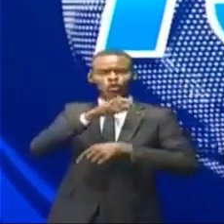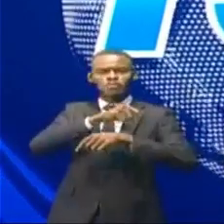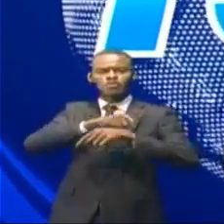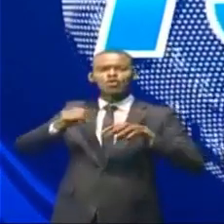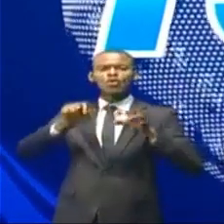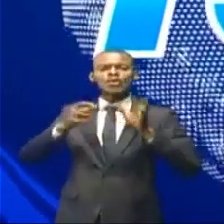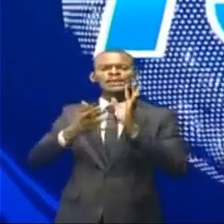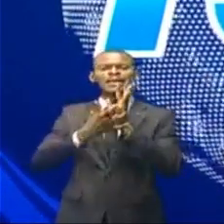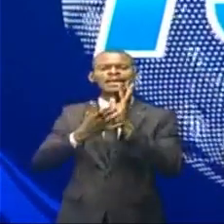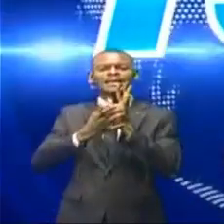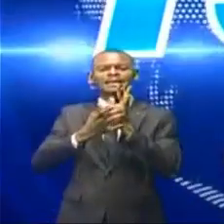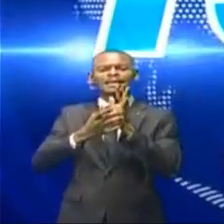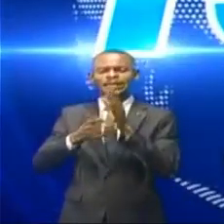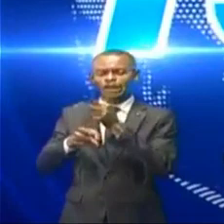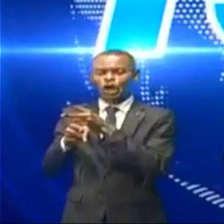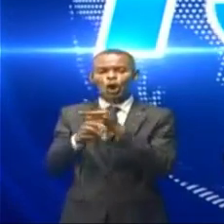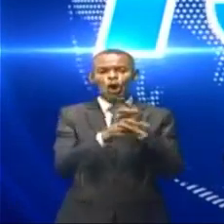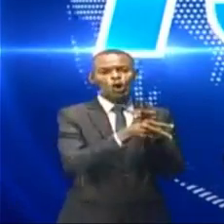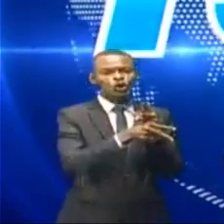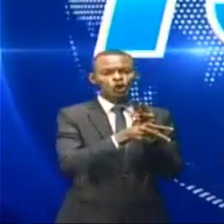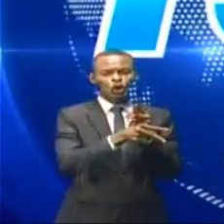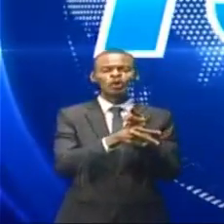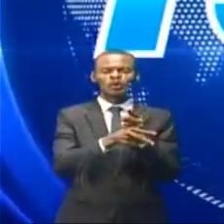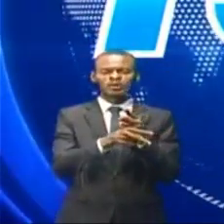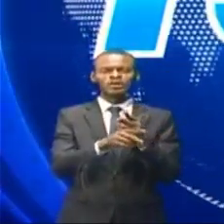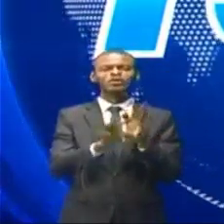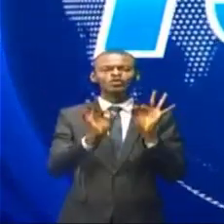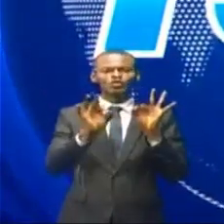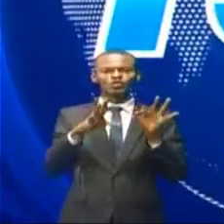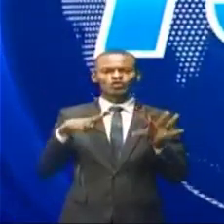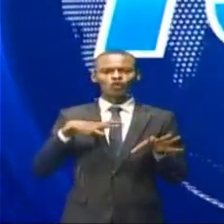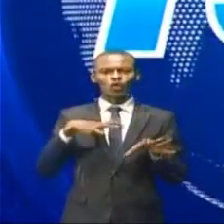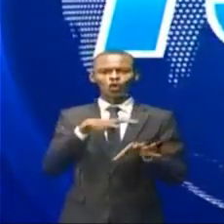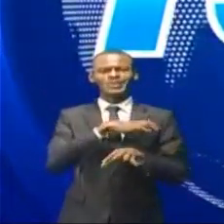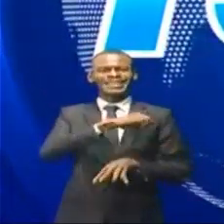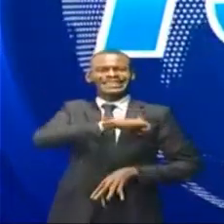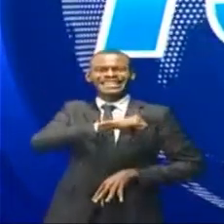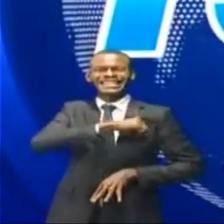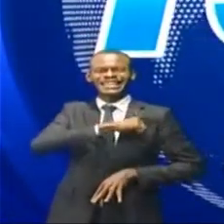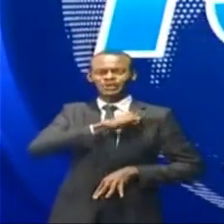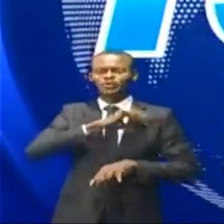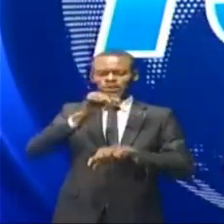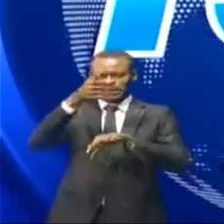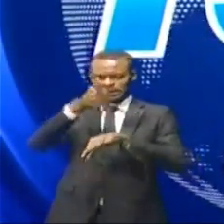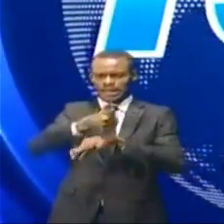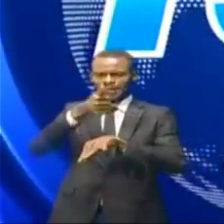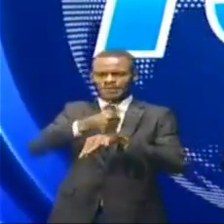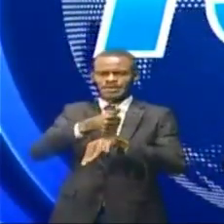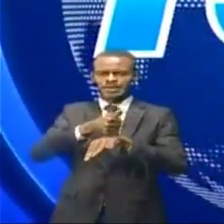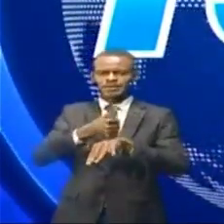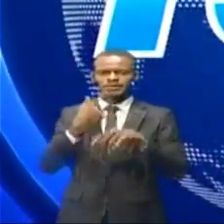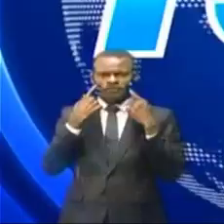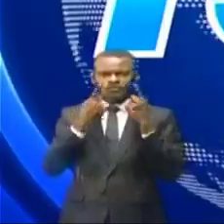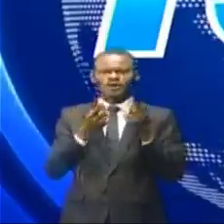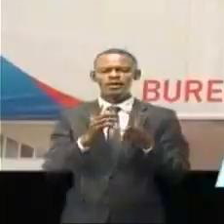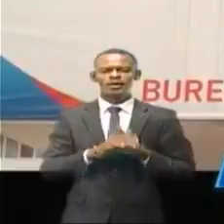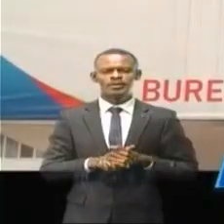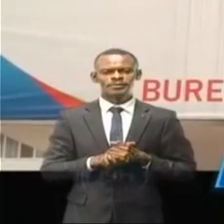La cérémonie de son installation a eu lieu le mardi 11 juillet 2023 à Kinshasa. Un reportage de Cédric Kenina.